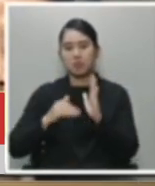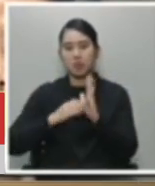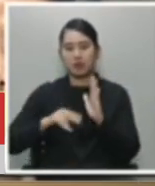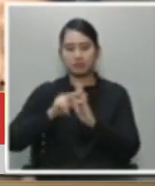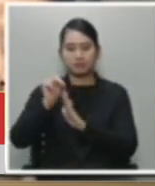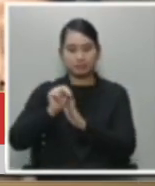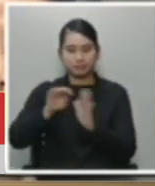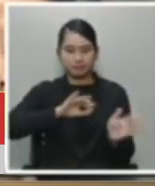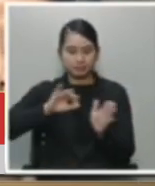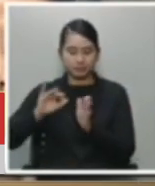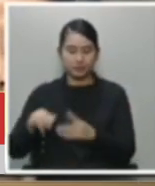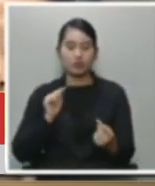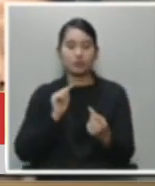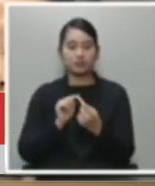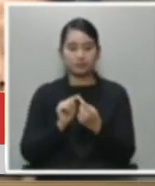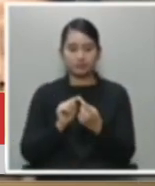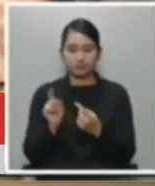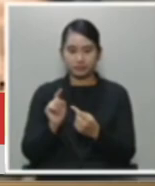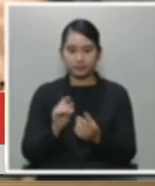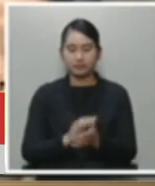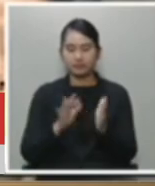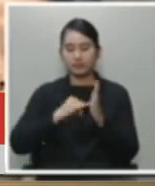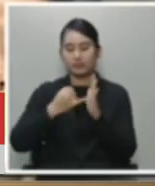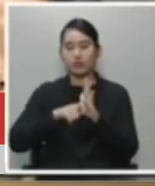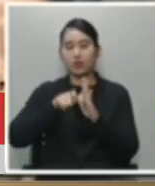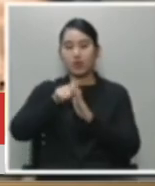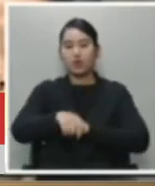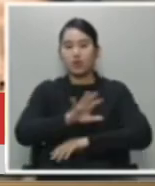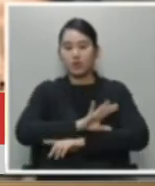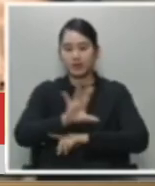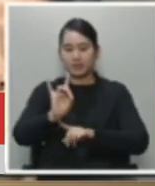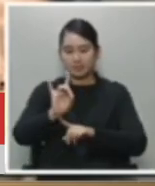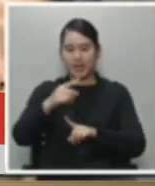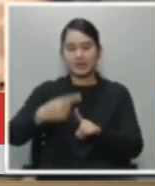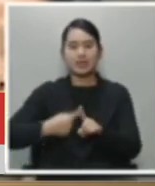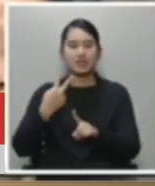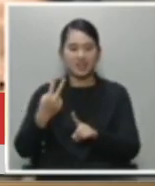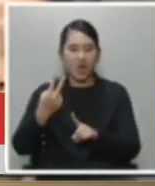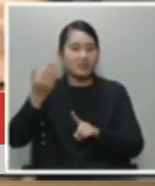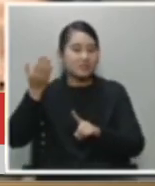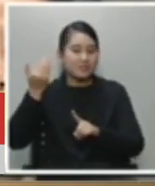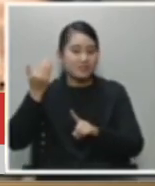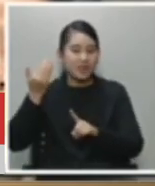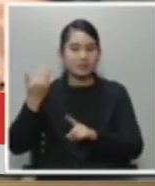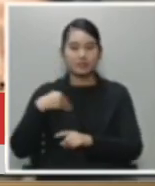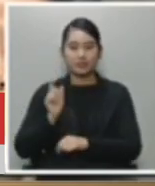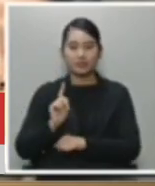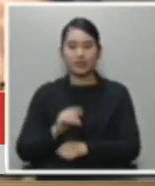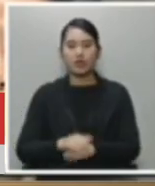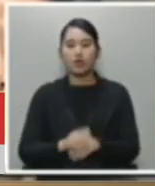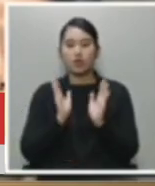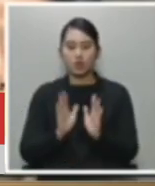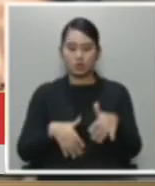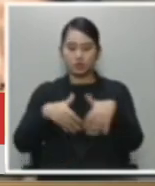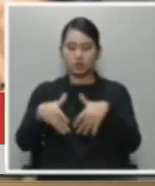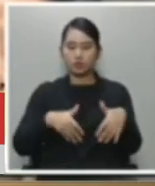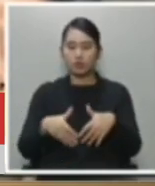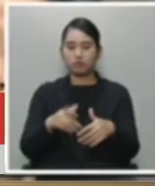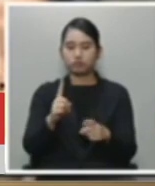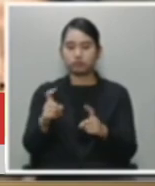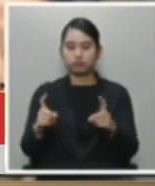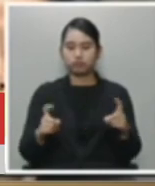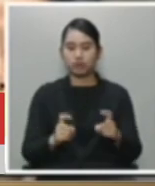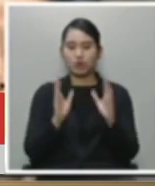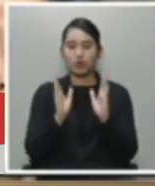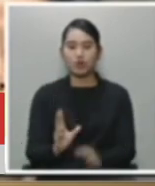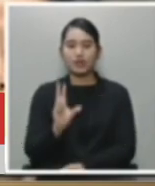ทือนขวัญโศกนาฏกรรมที่จังหวัดนครราชสีมาเมื่อวันที่8กุมภาพันธ์ที่ผ่านมาประชาชนผู้บริสุทธิ์เสียชีวิต